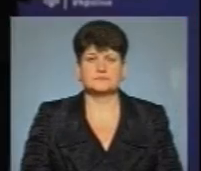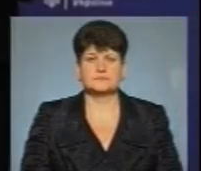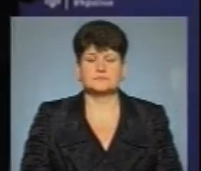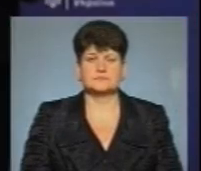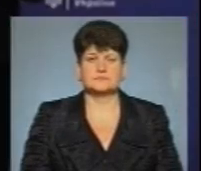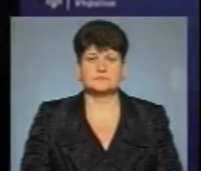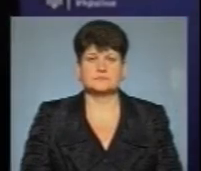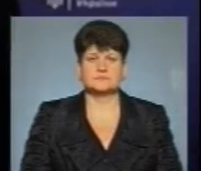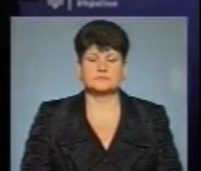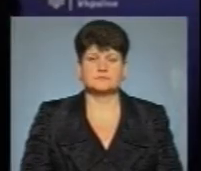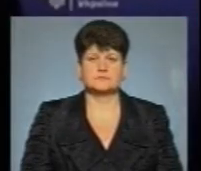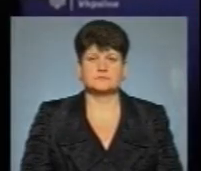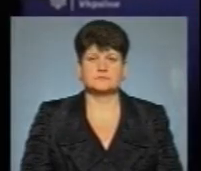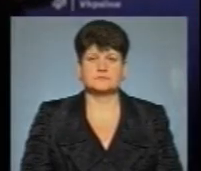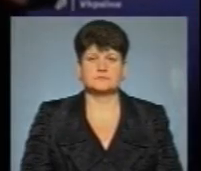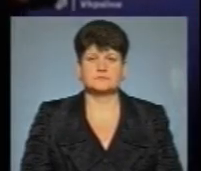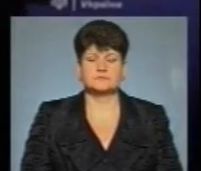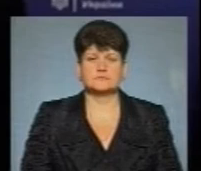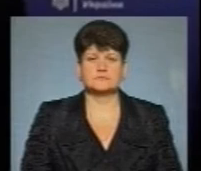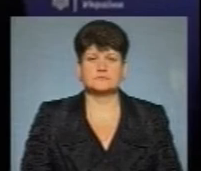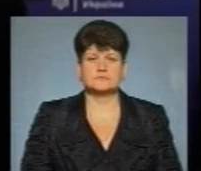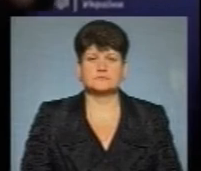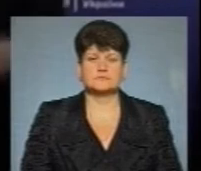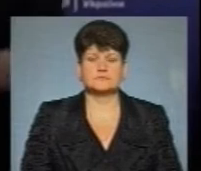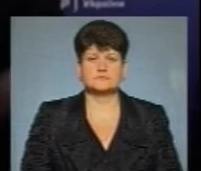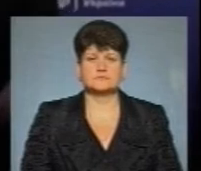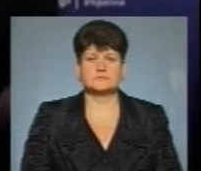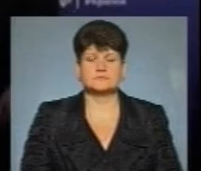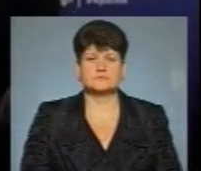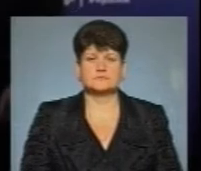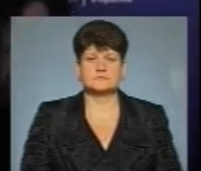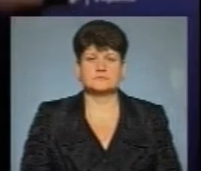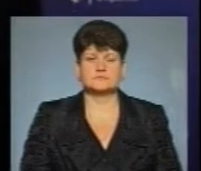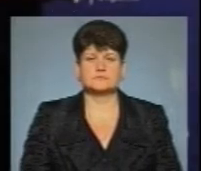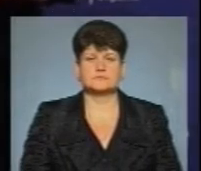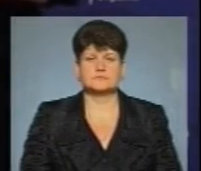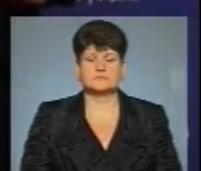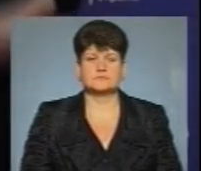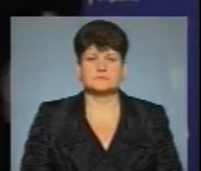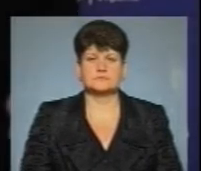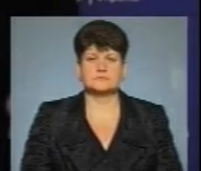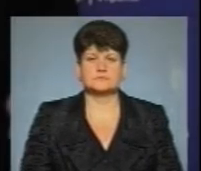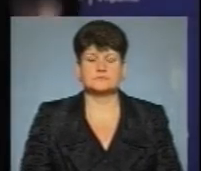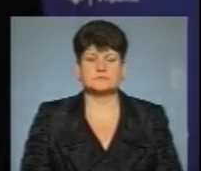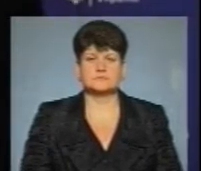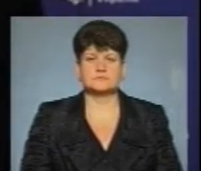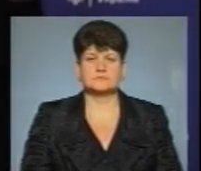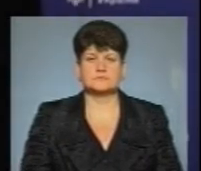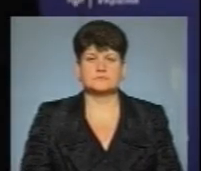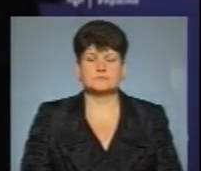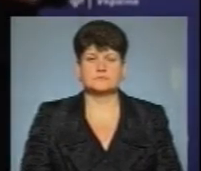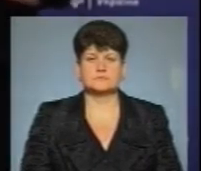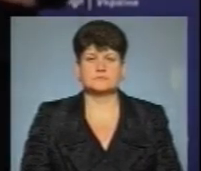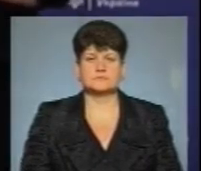За минулу добу захворіло 483 особи, з них 44 дитини, а також